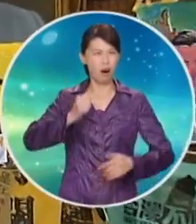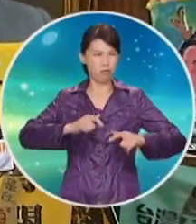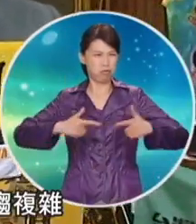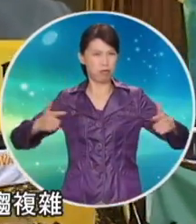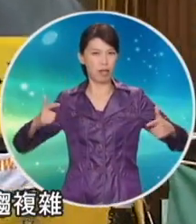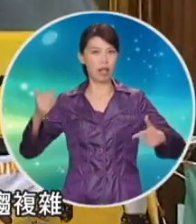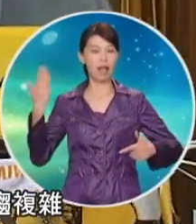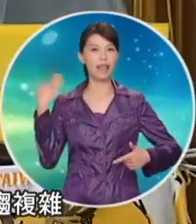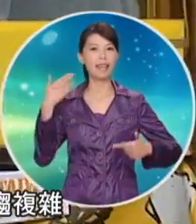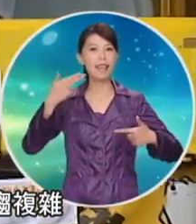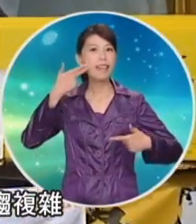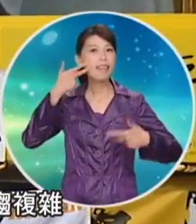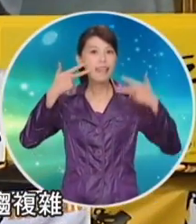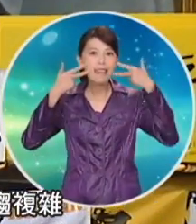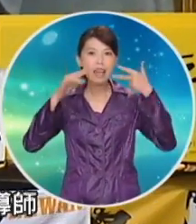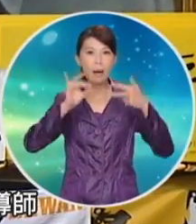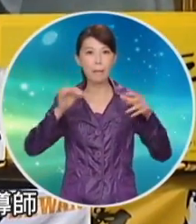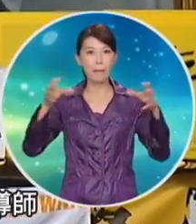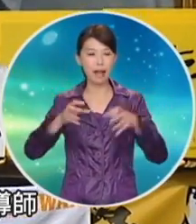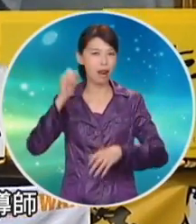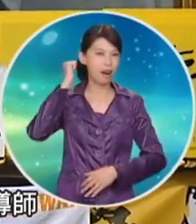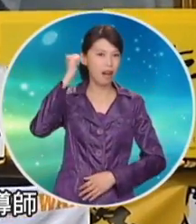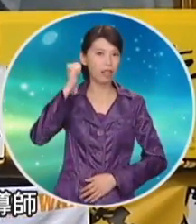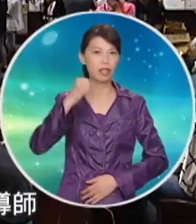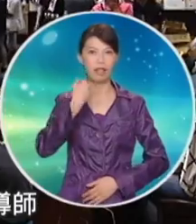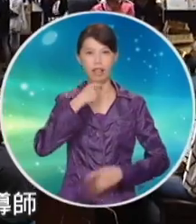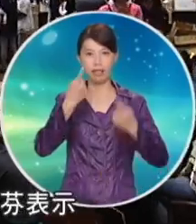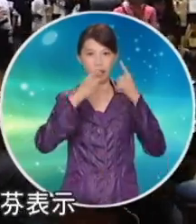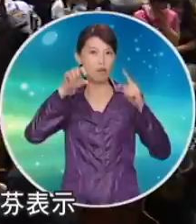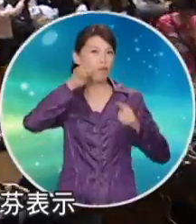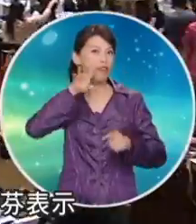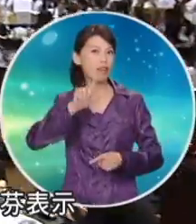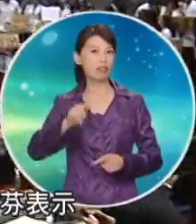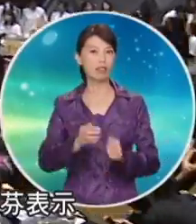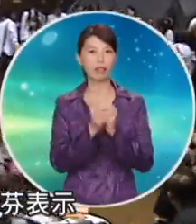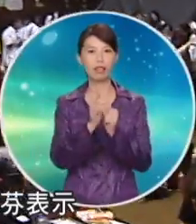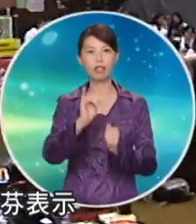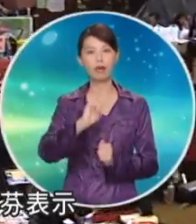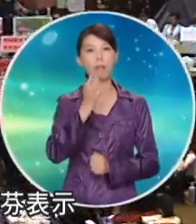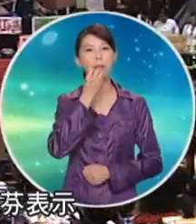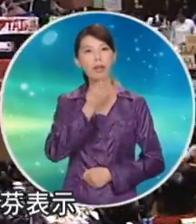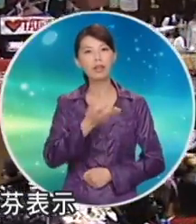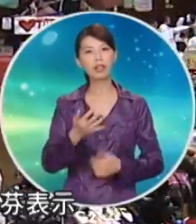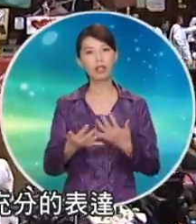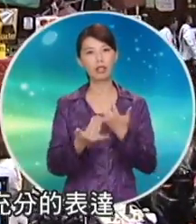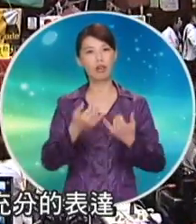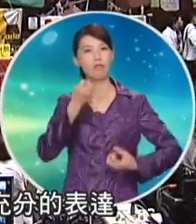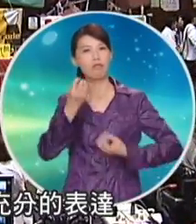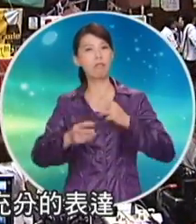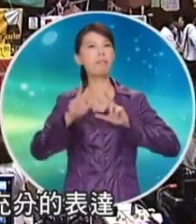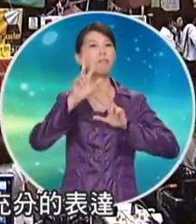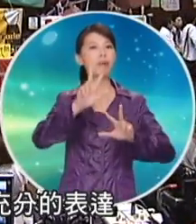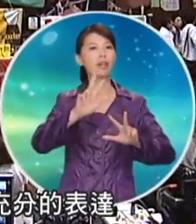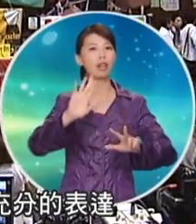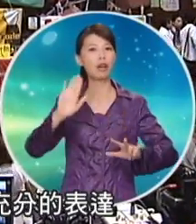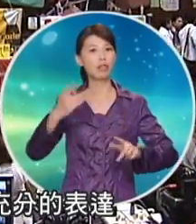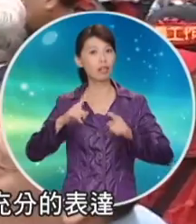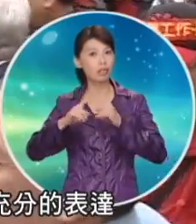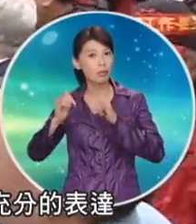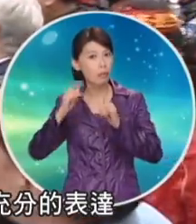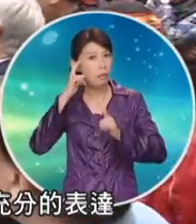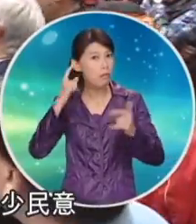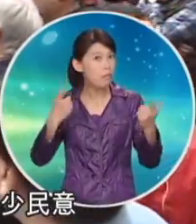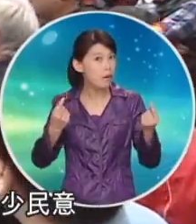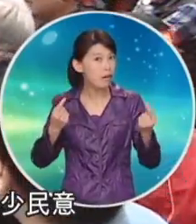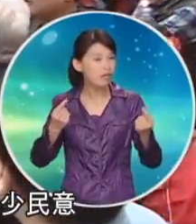国会前的抗争越趋复杂，前野百合学运导师、台大名誉教授贺德芬表示，学生的声音其实已经充分的表